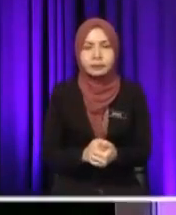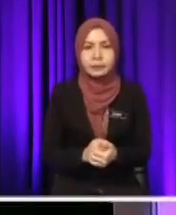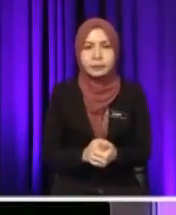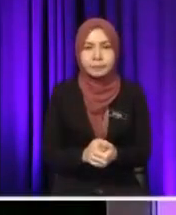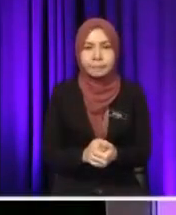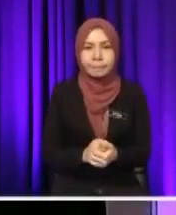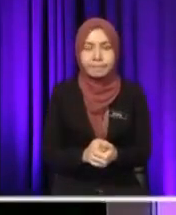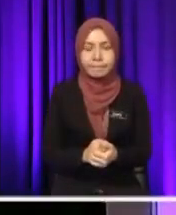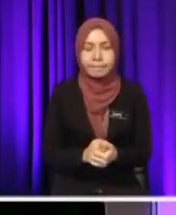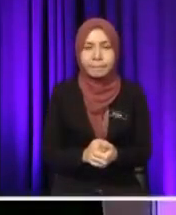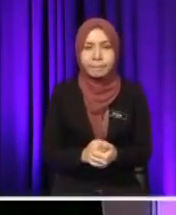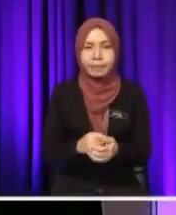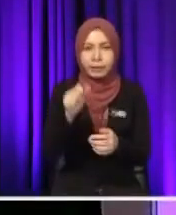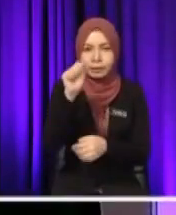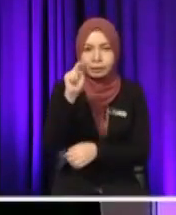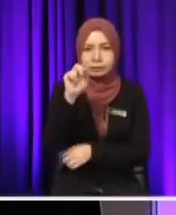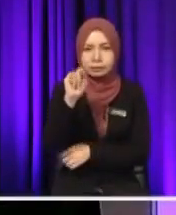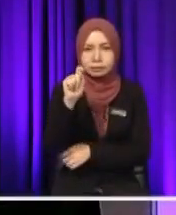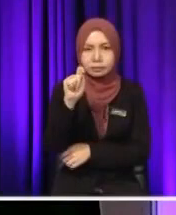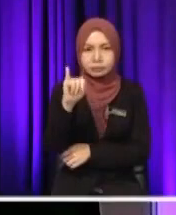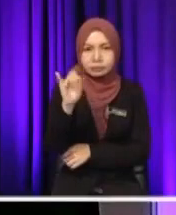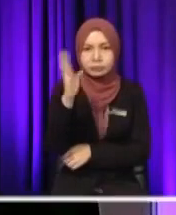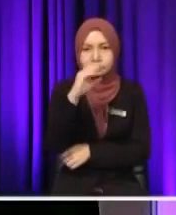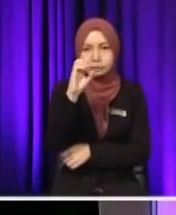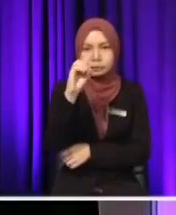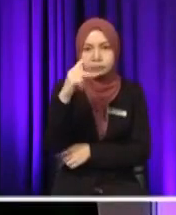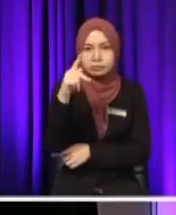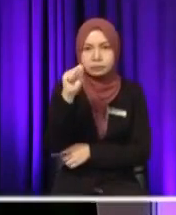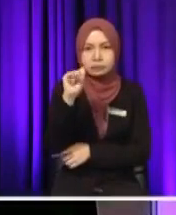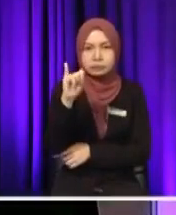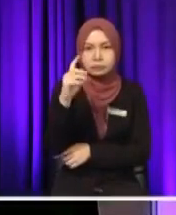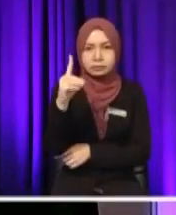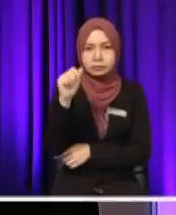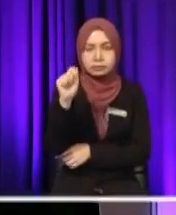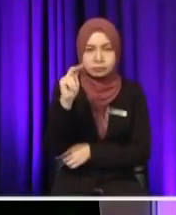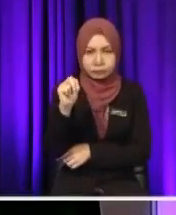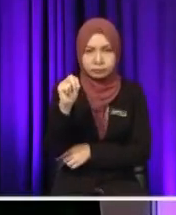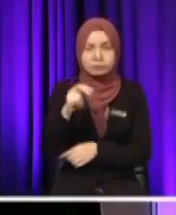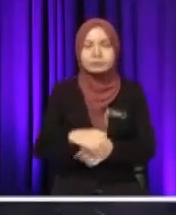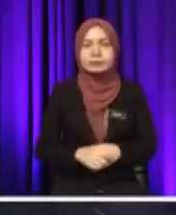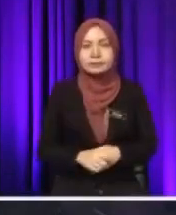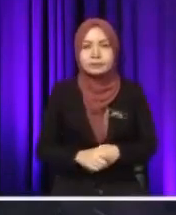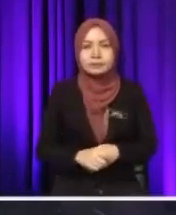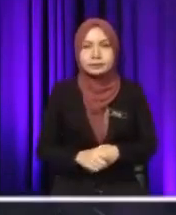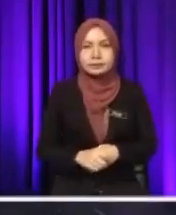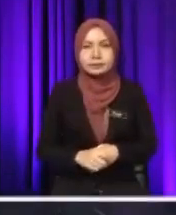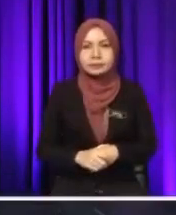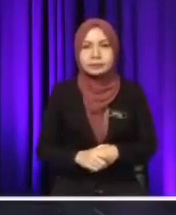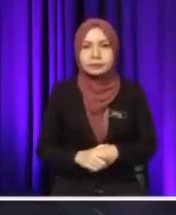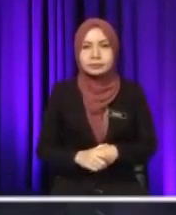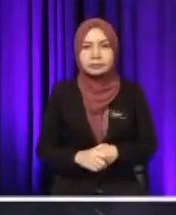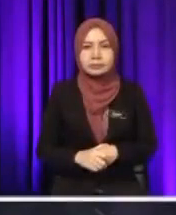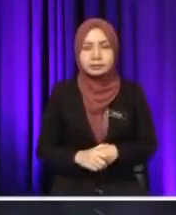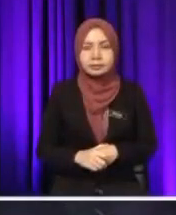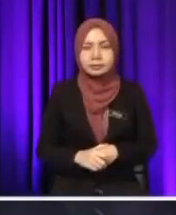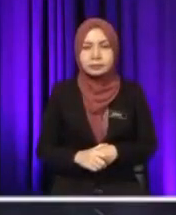tidak meningkat, so dia boleh menyebabkan pelbagai jenis penyakit yang berisiko. Faham cikgu. So dia